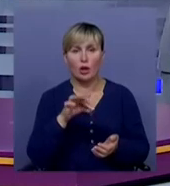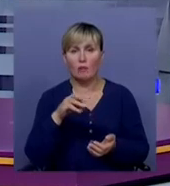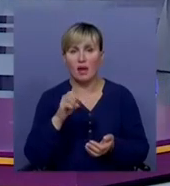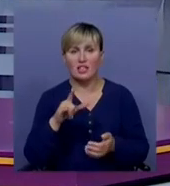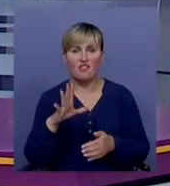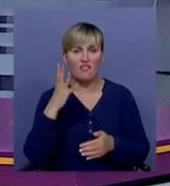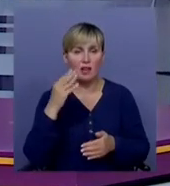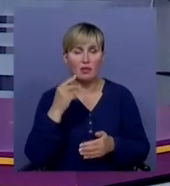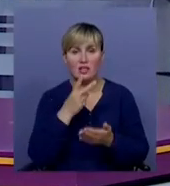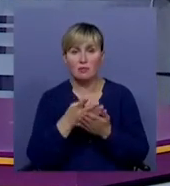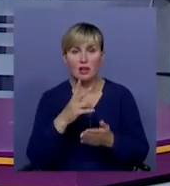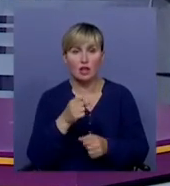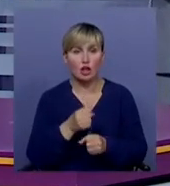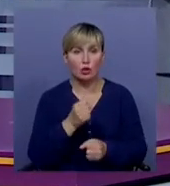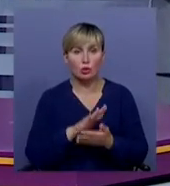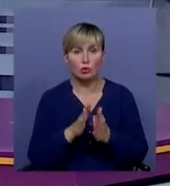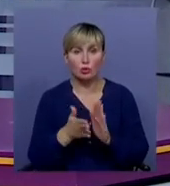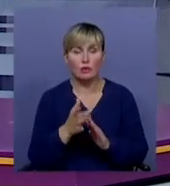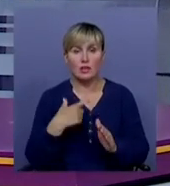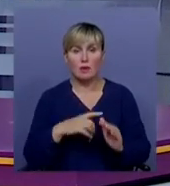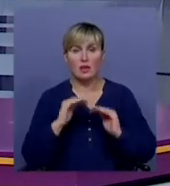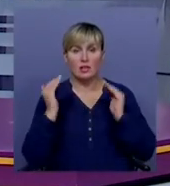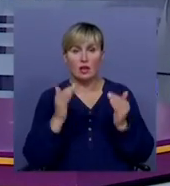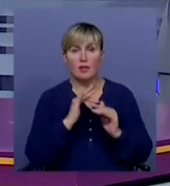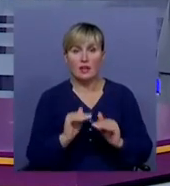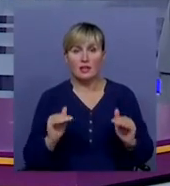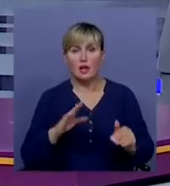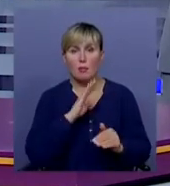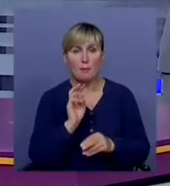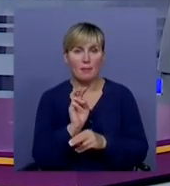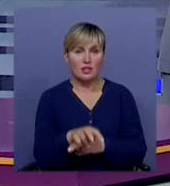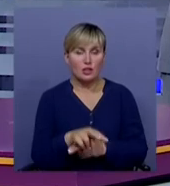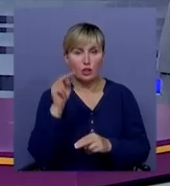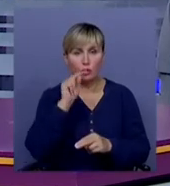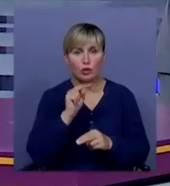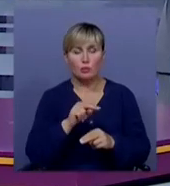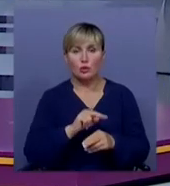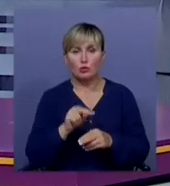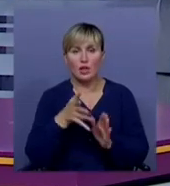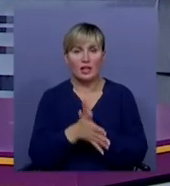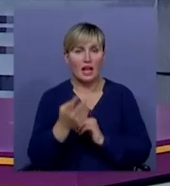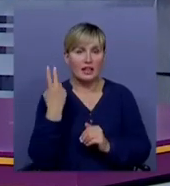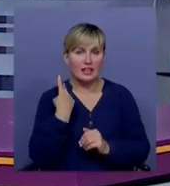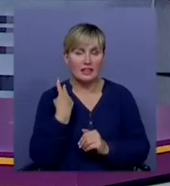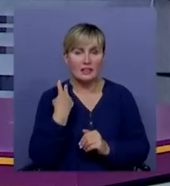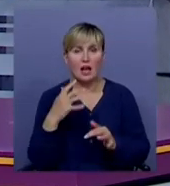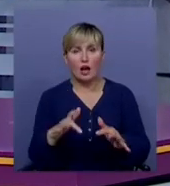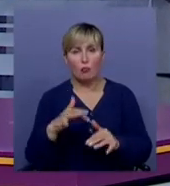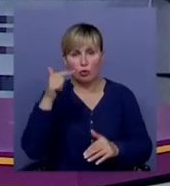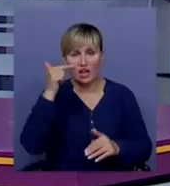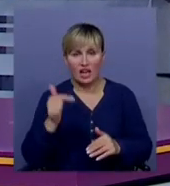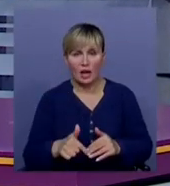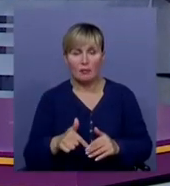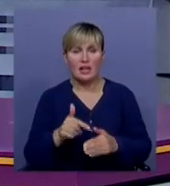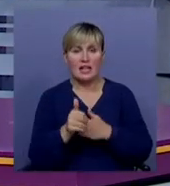Алматы. Несмотря на жесткие условия самоизоляции, многодетные мамы посетили курсы по изучению английского языка, компьютерной